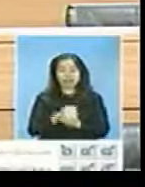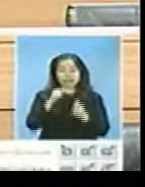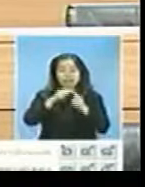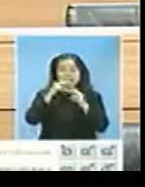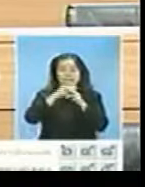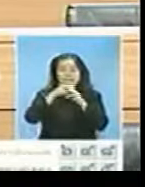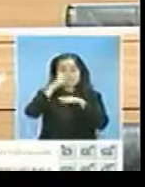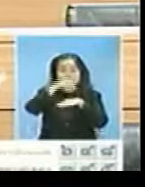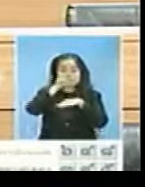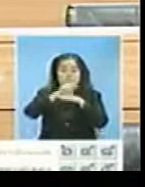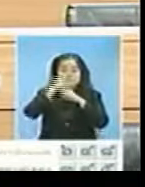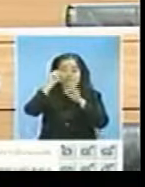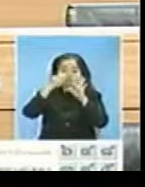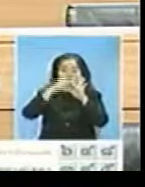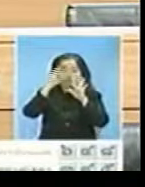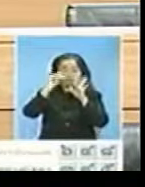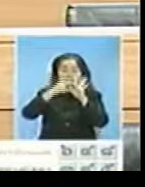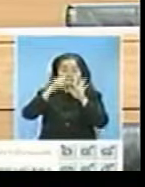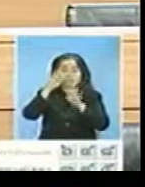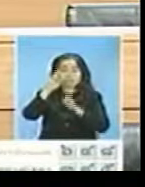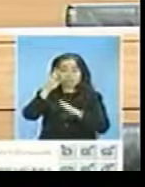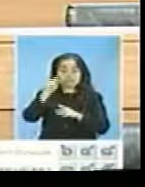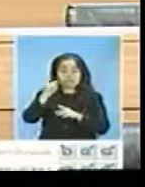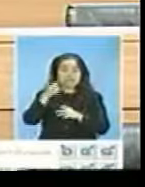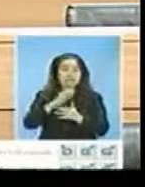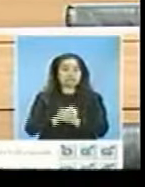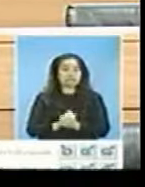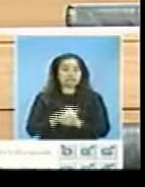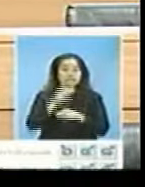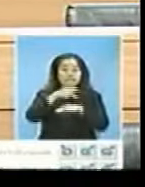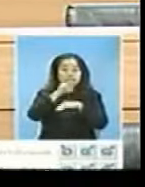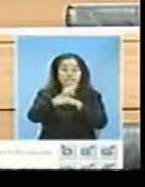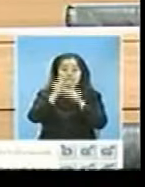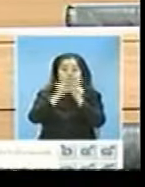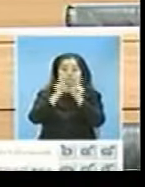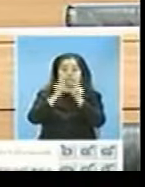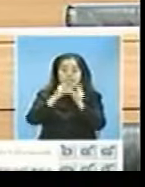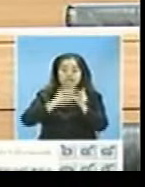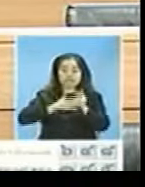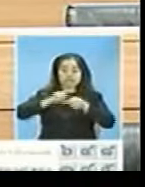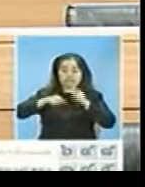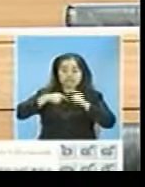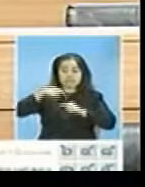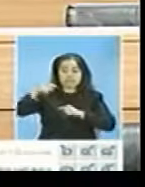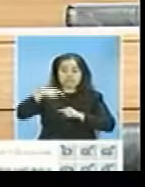ารถท่านประธานกรรมการผมเนี่ยเพื่อนผมเนี่ย